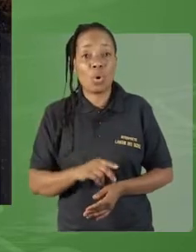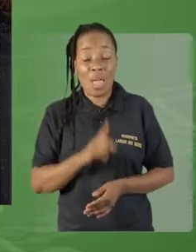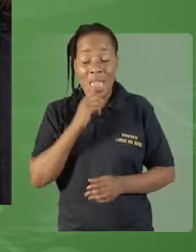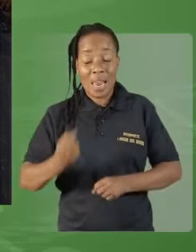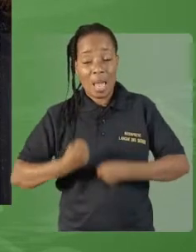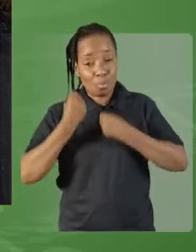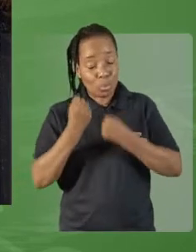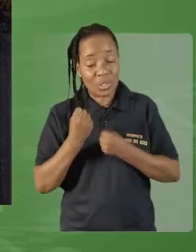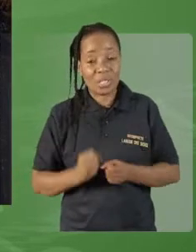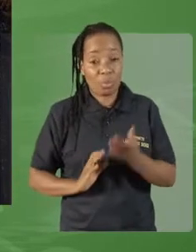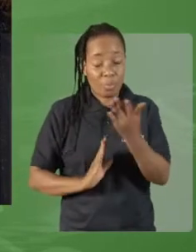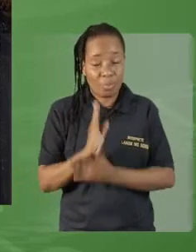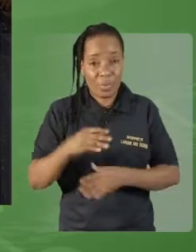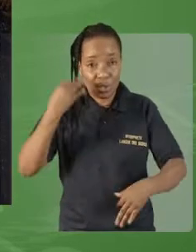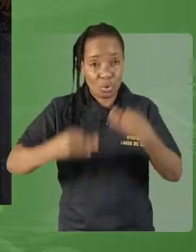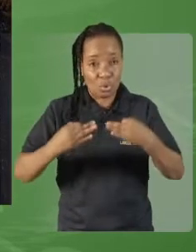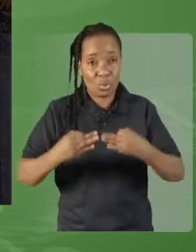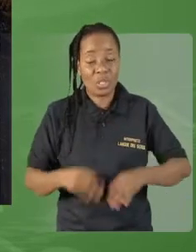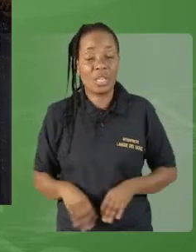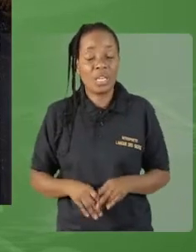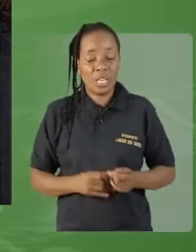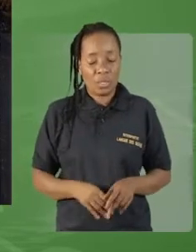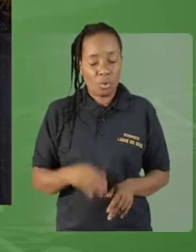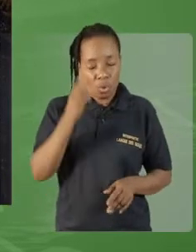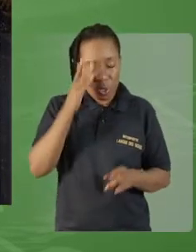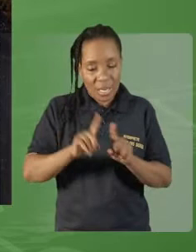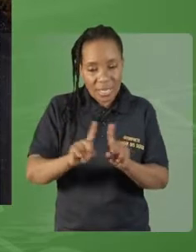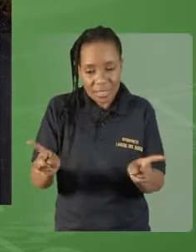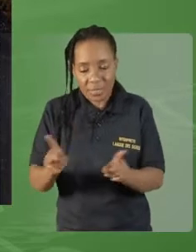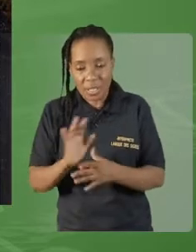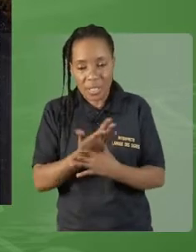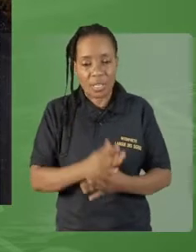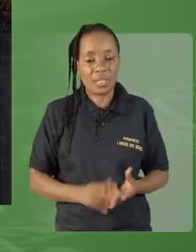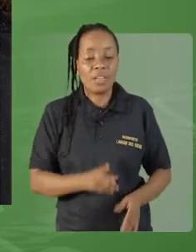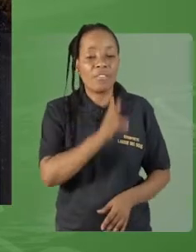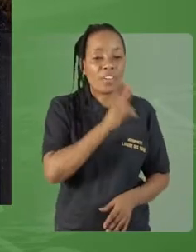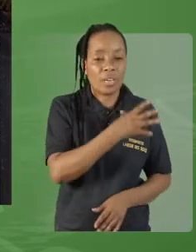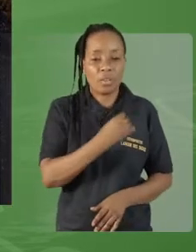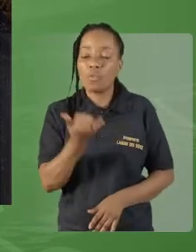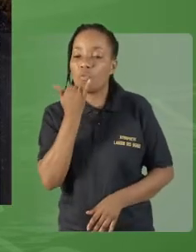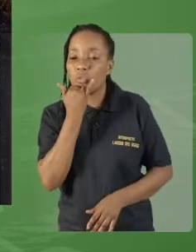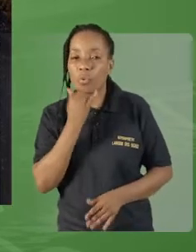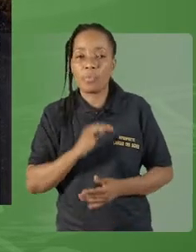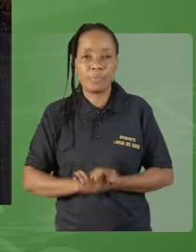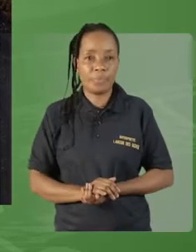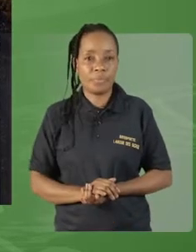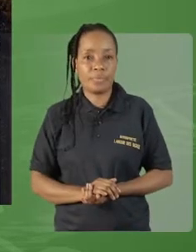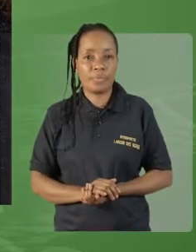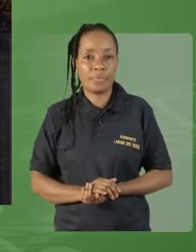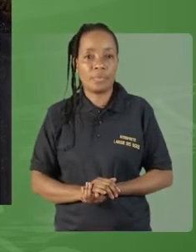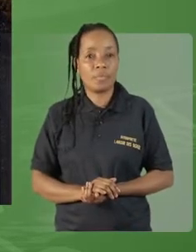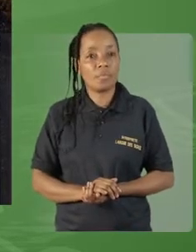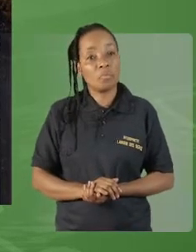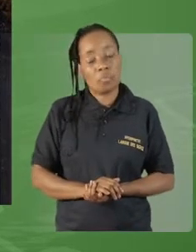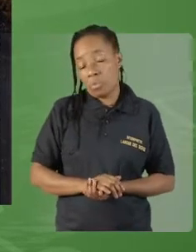bien juger, de distinguer le vrai d'avec le faux ». Fin de citation. Autrement